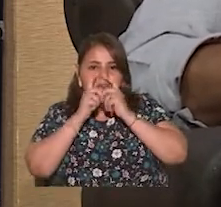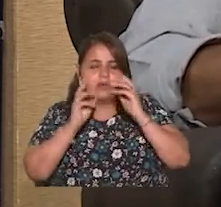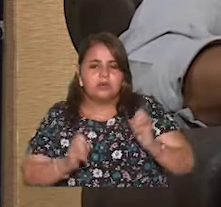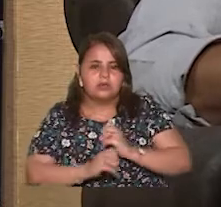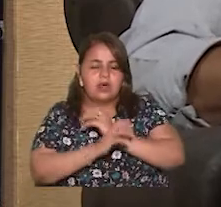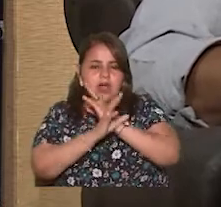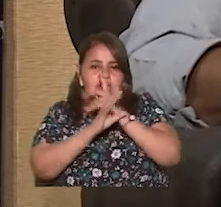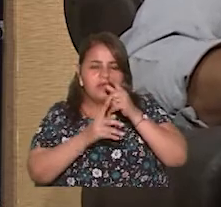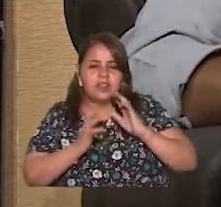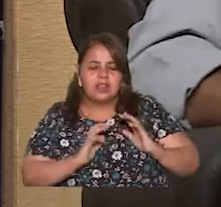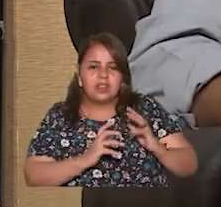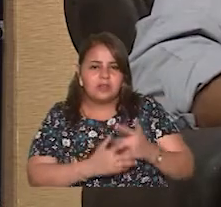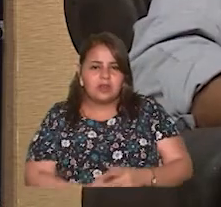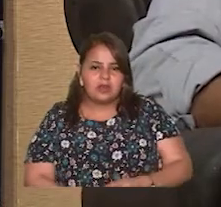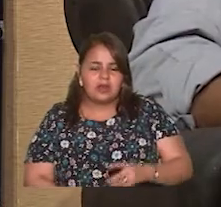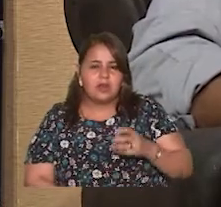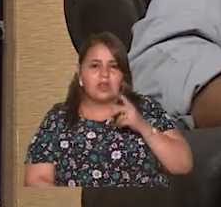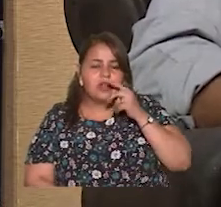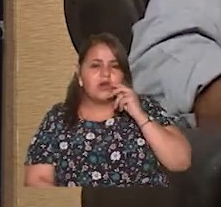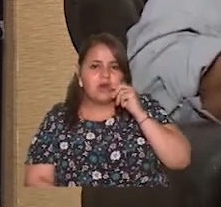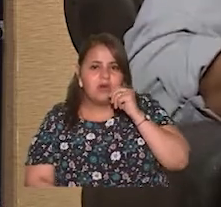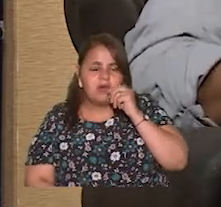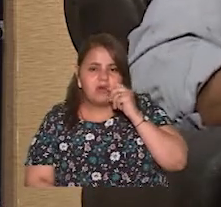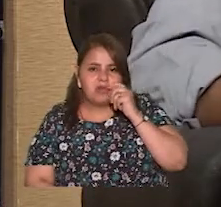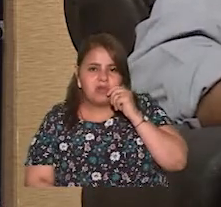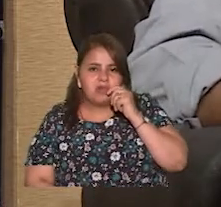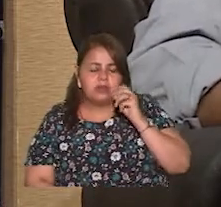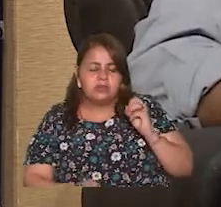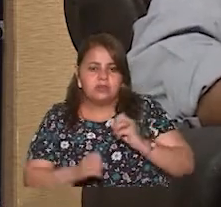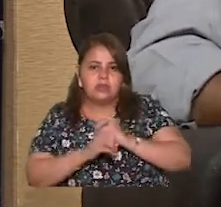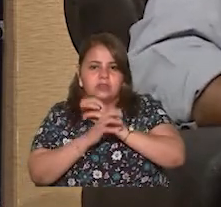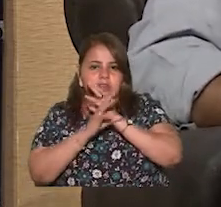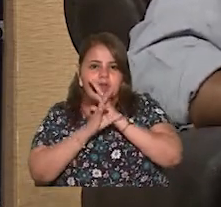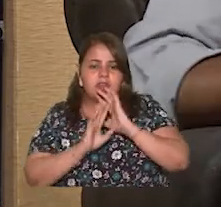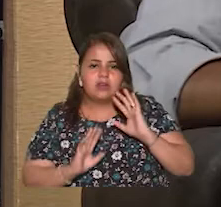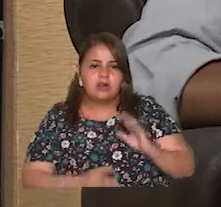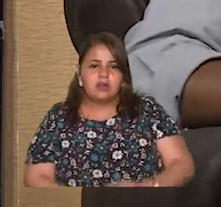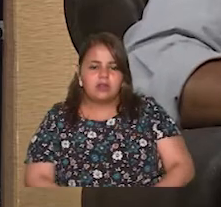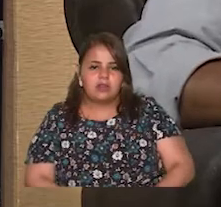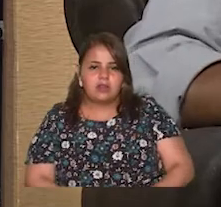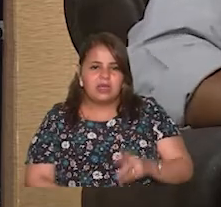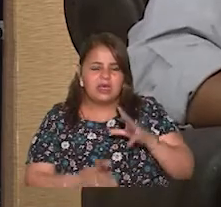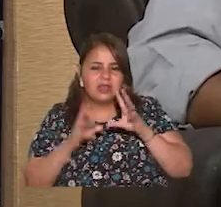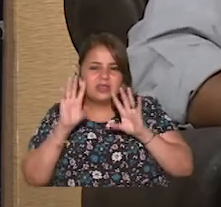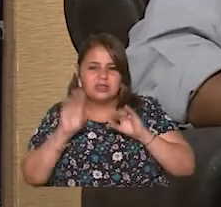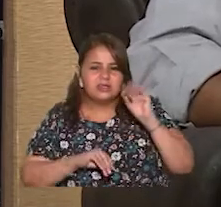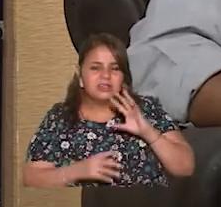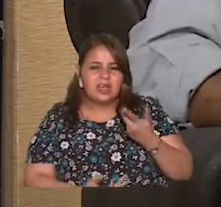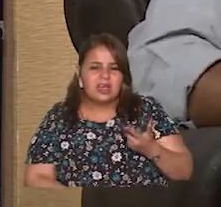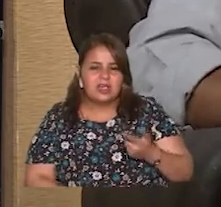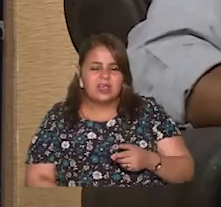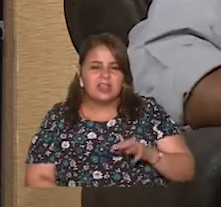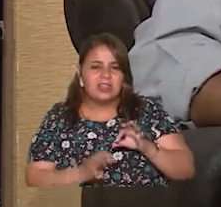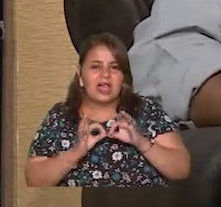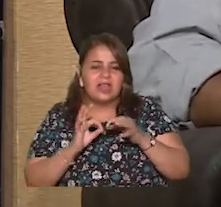حاجات صحيح. طبعا هنقول لا الراجل عليه يسهر ويثبت في الإيمان، أنا مليش دعوة، هو قال كونوا رجال. لا، هي قصة مش كده. قصة إنه